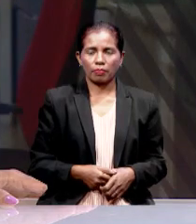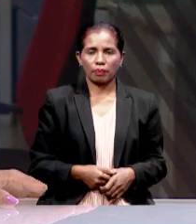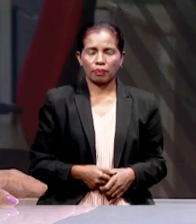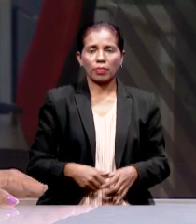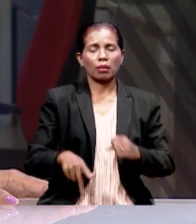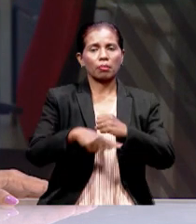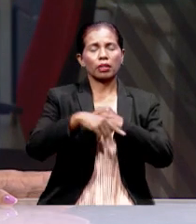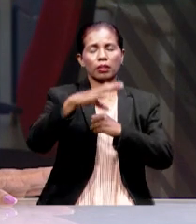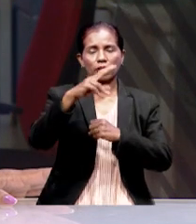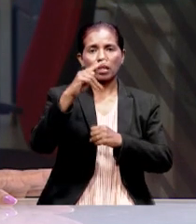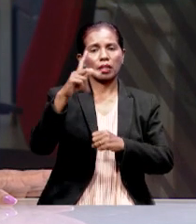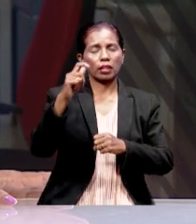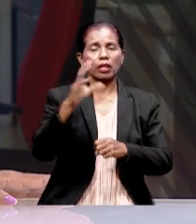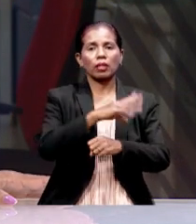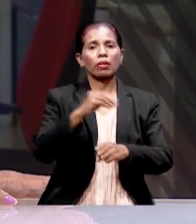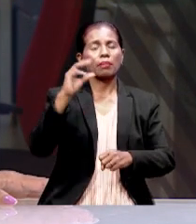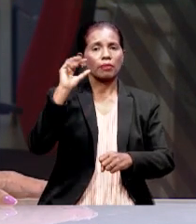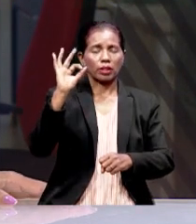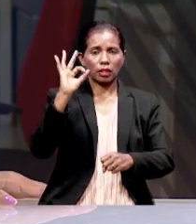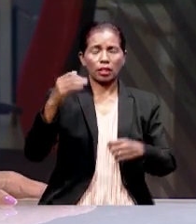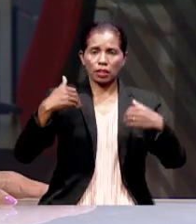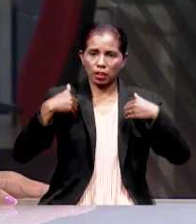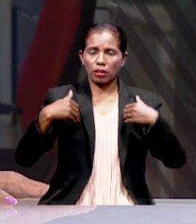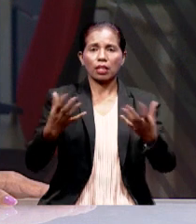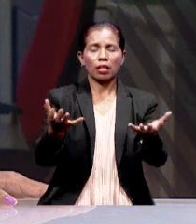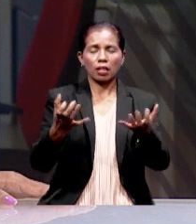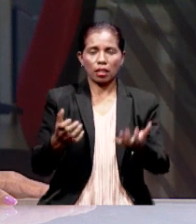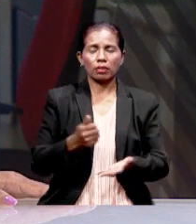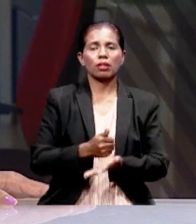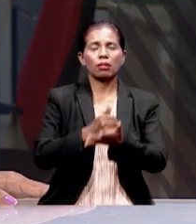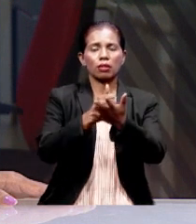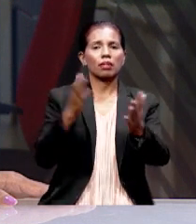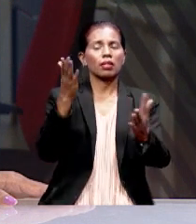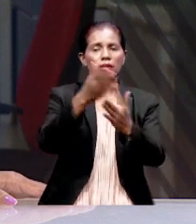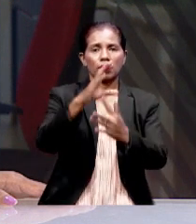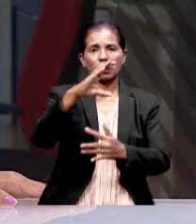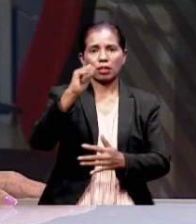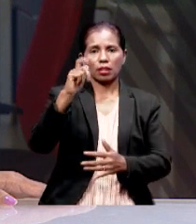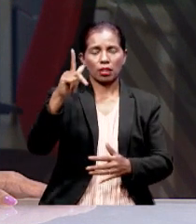Bancada Senerteno Fretolin e un entendimento ho di avanza beleção comissário Funcak.